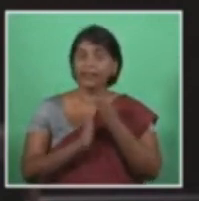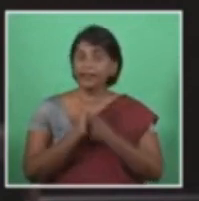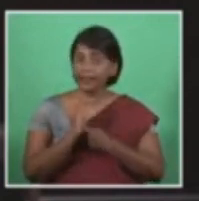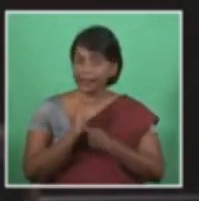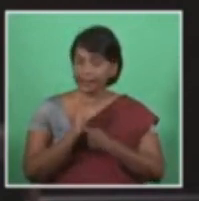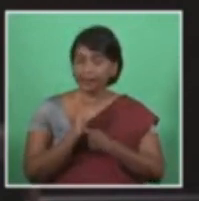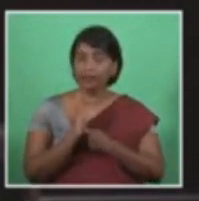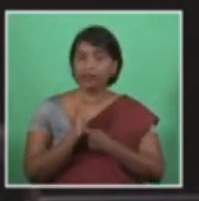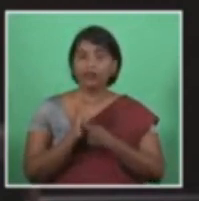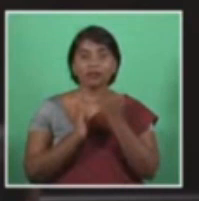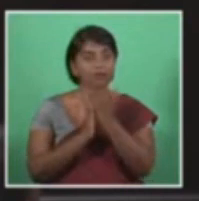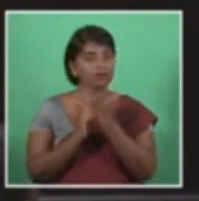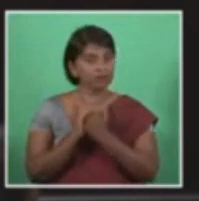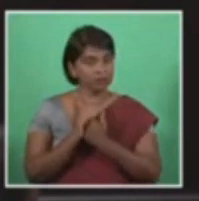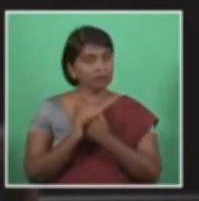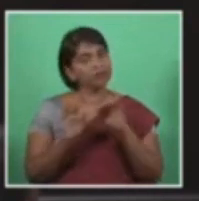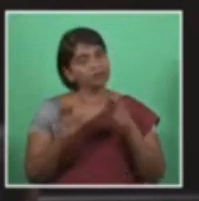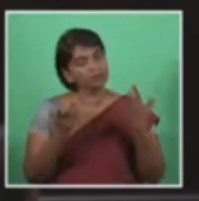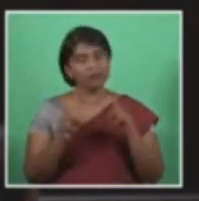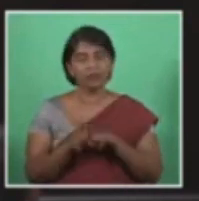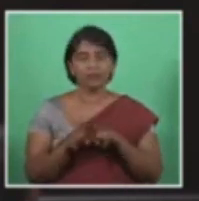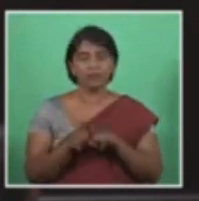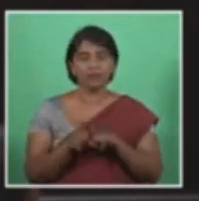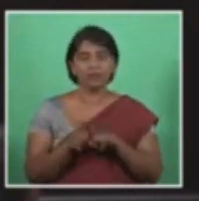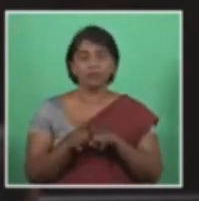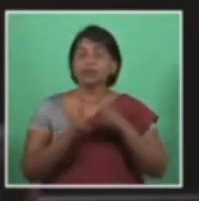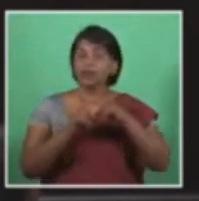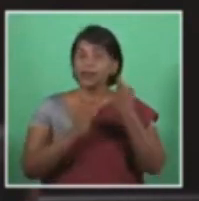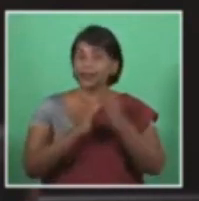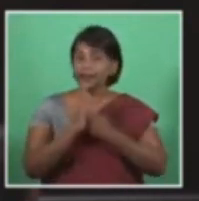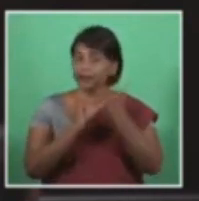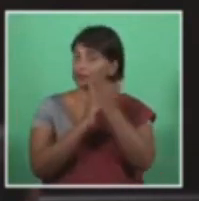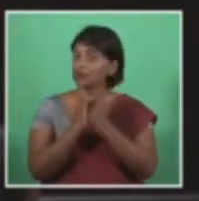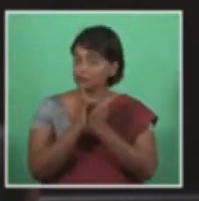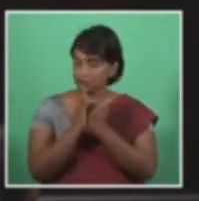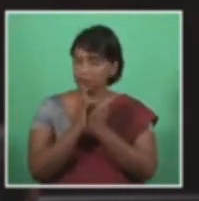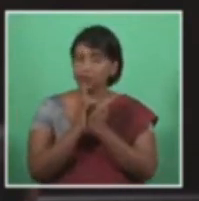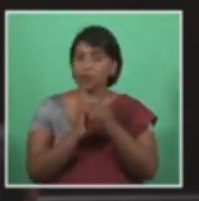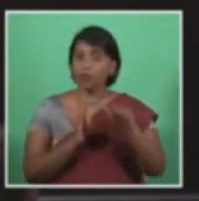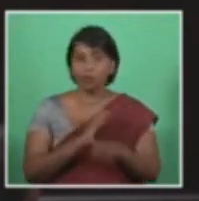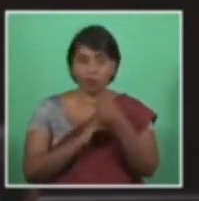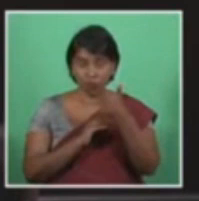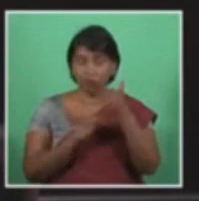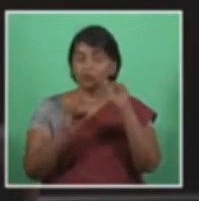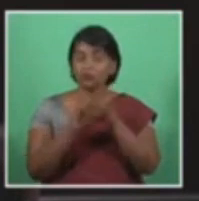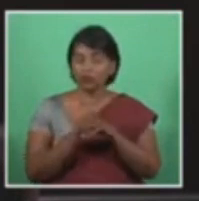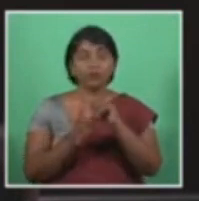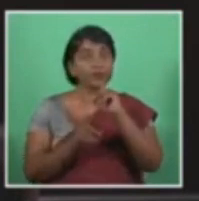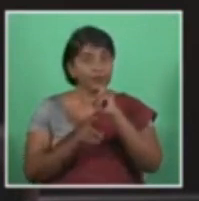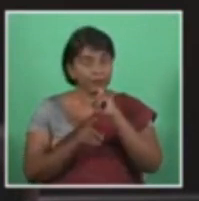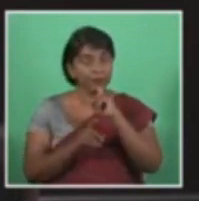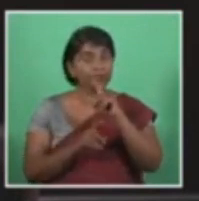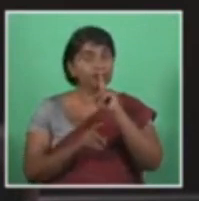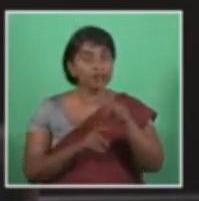දණ්ඩ නීති සංග්‍රහයේ එහෙම නැත්නම් ඒ අනිකුත් නීති පද්ධතිය තුළ පුනරුත්ථාපනය වෙනුවෙන් අධිකරණයේ තීන්දුව